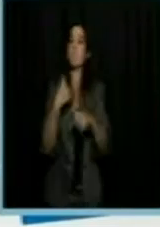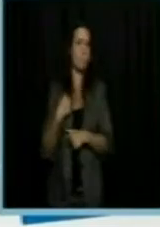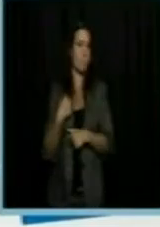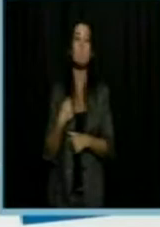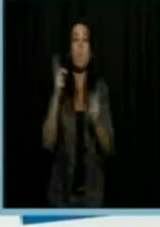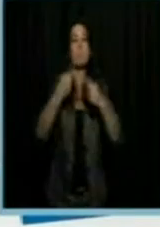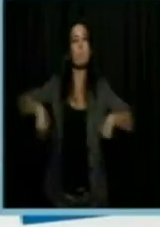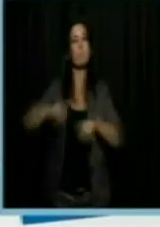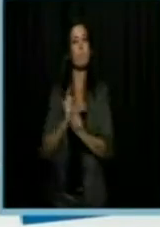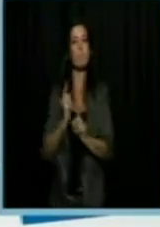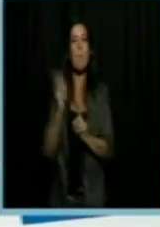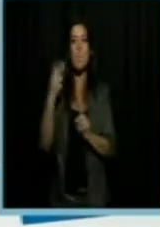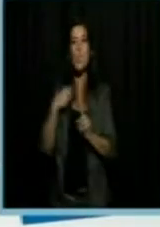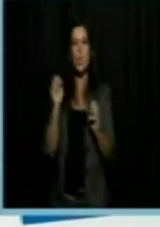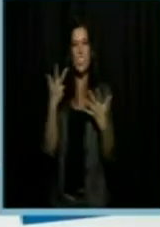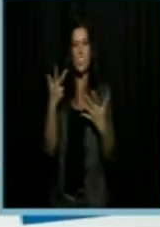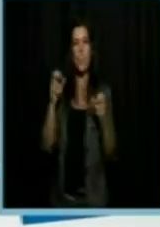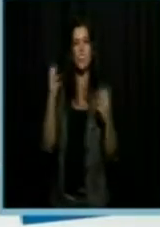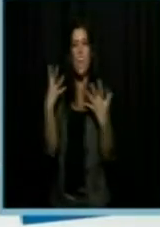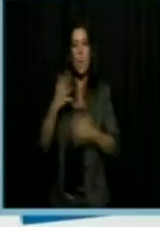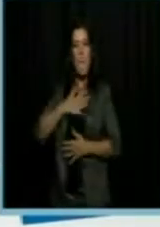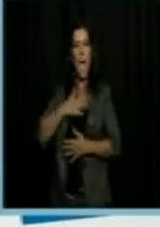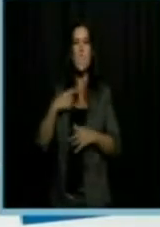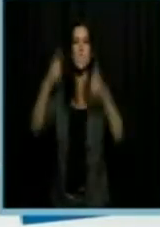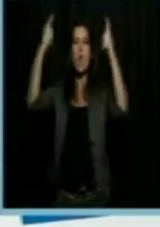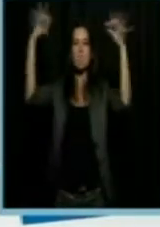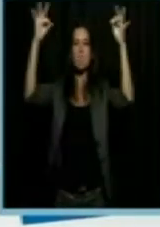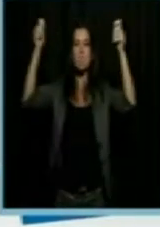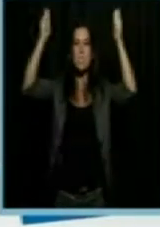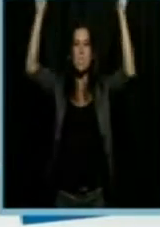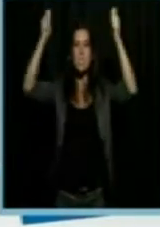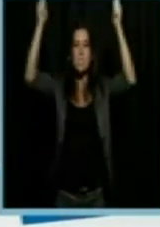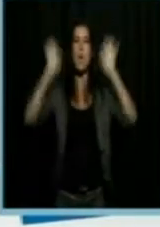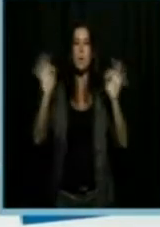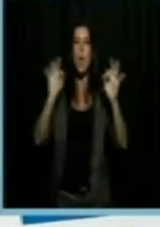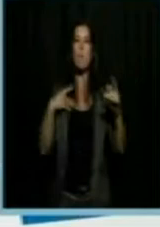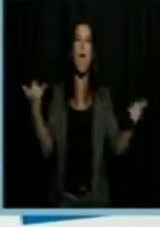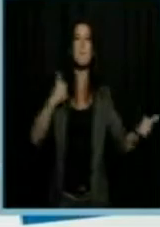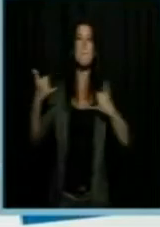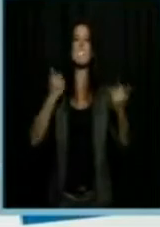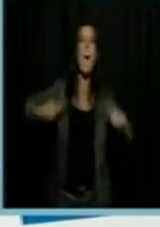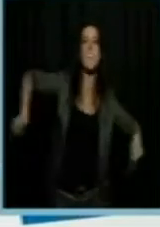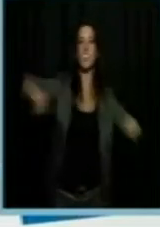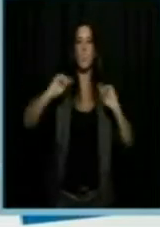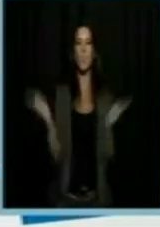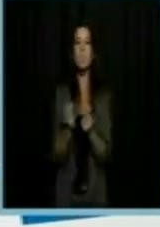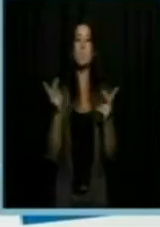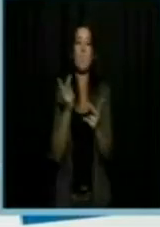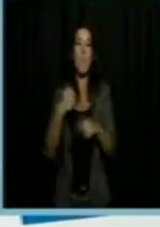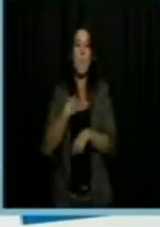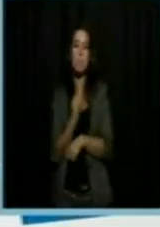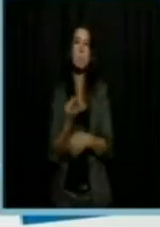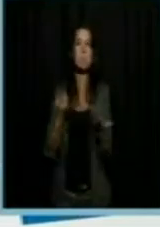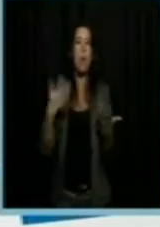anni, 19 anni, e portato per le strade a Locri. Oggi sono un po' più grande, sono il fratello maggiore di questi ragazzi. E giro